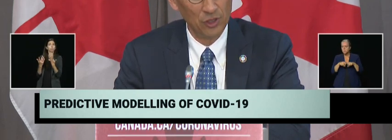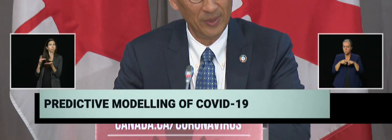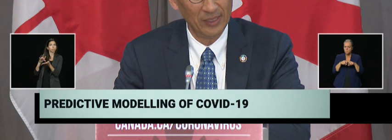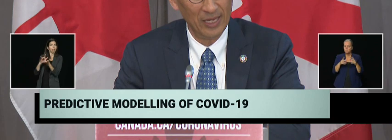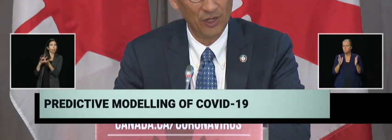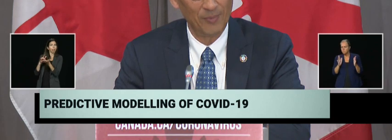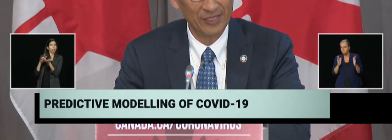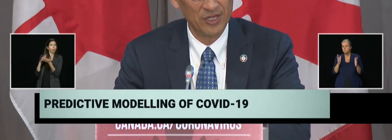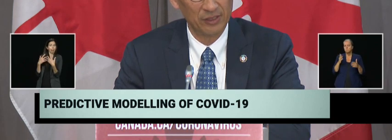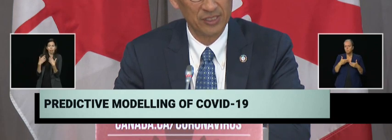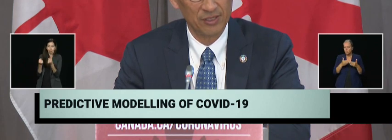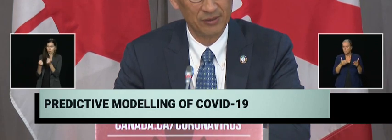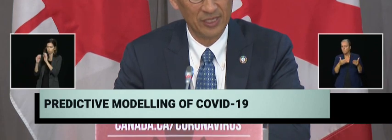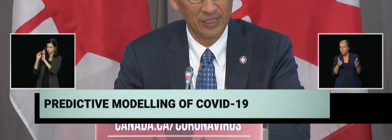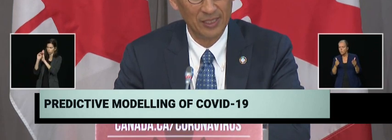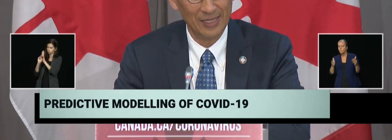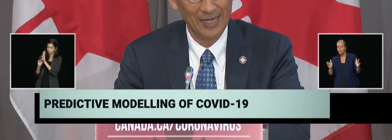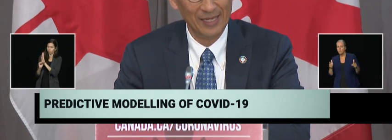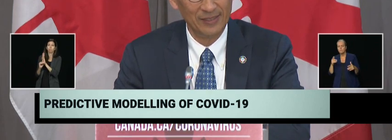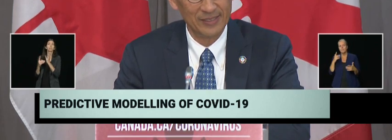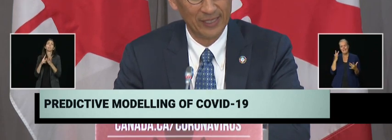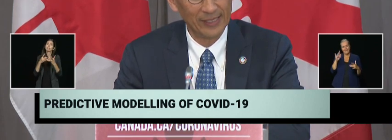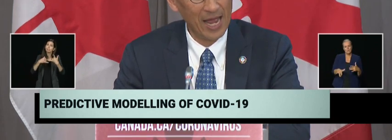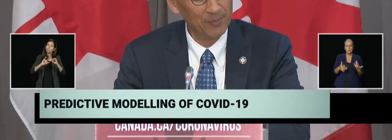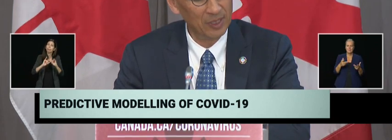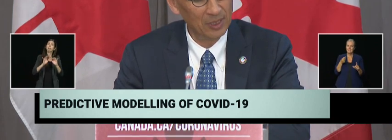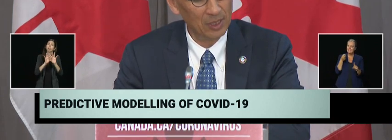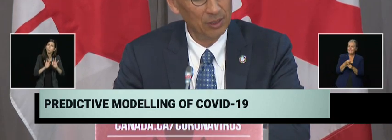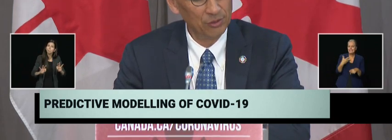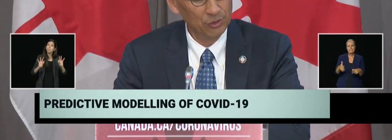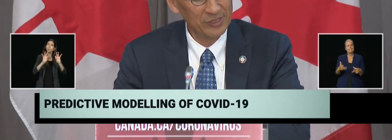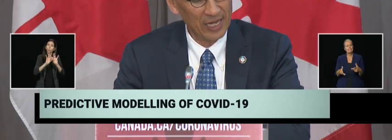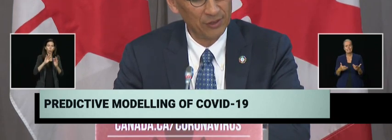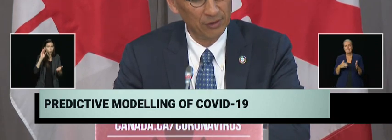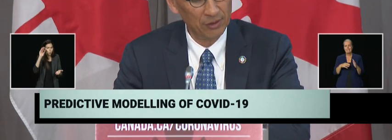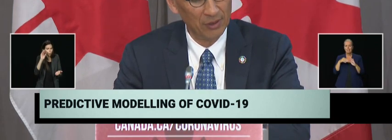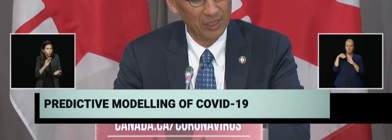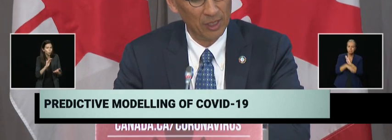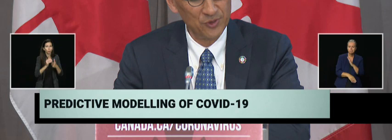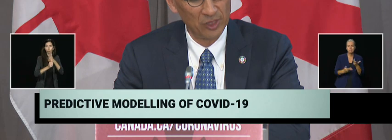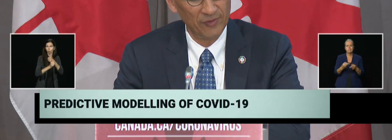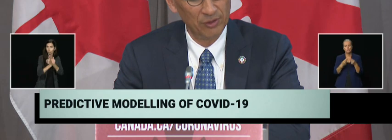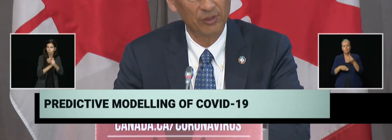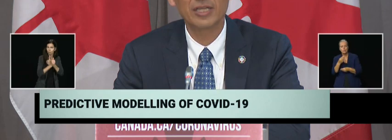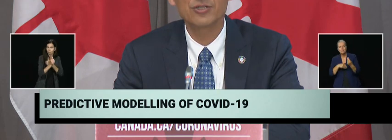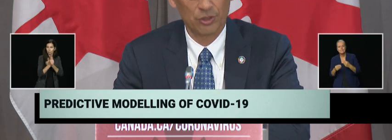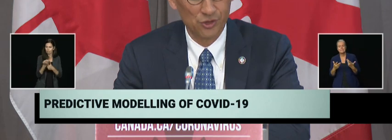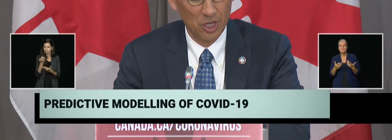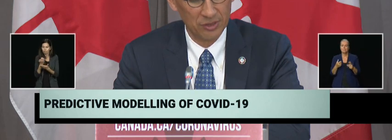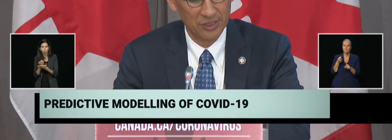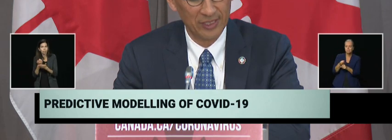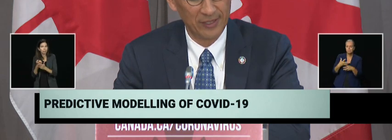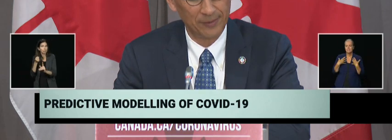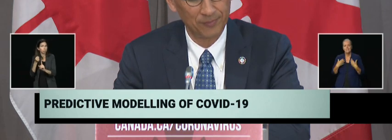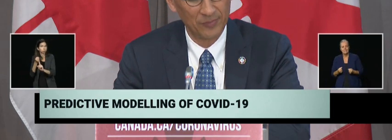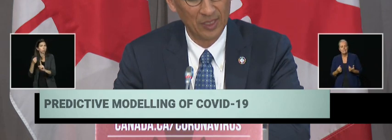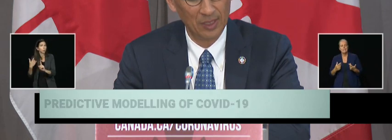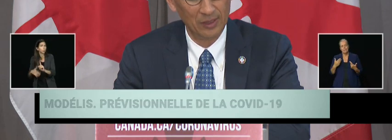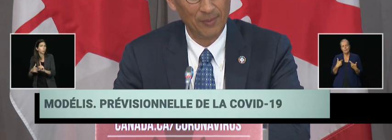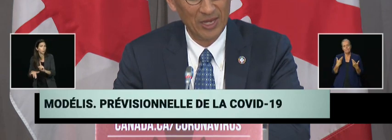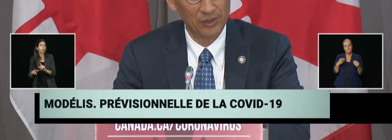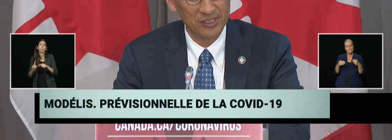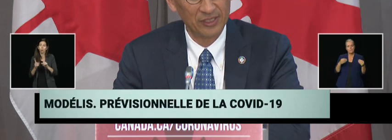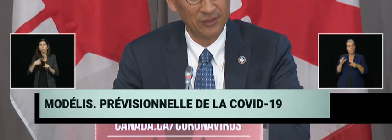économiques et en matière de santé indésirables, nous nous attendons à observer une resurgence de cas.